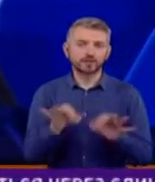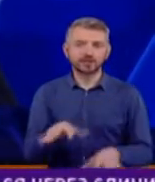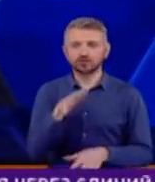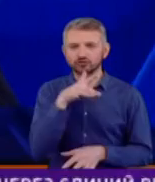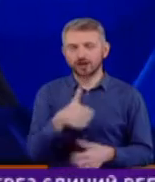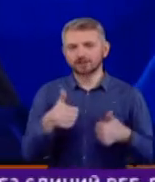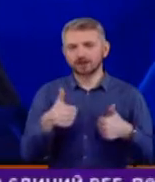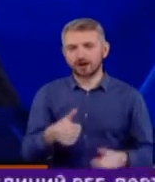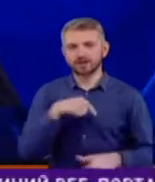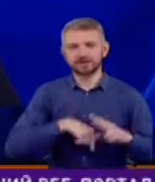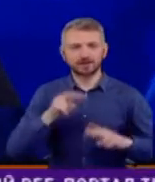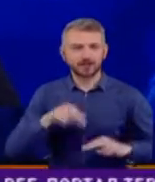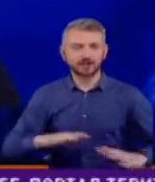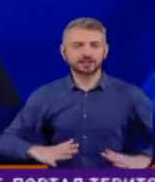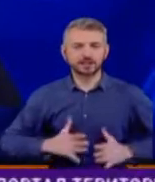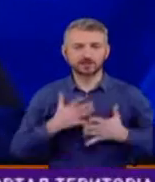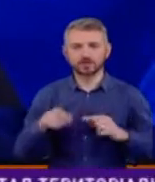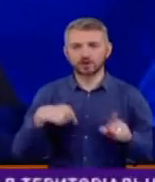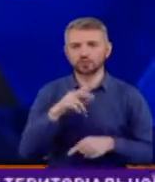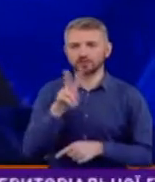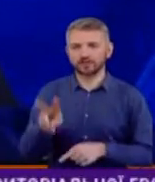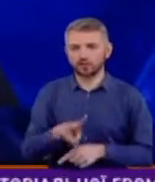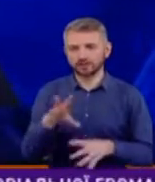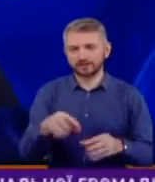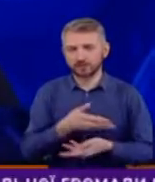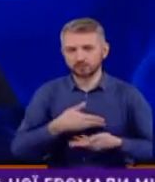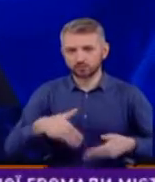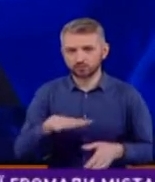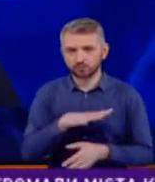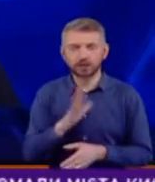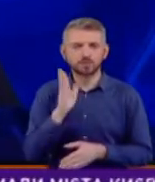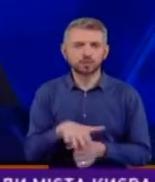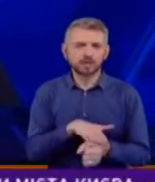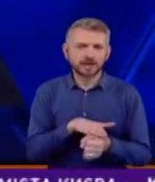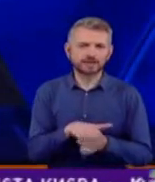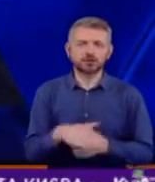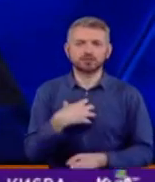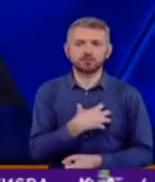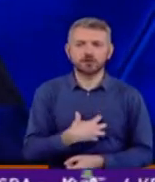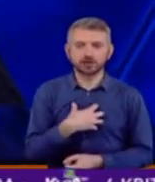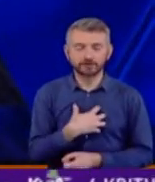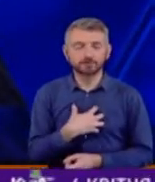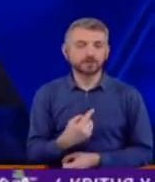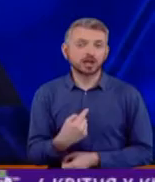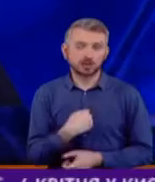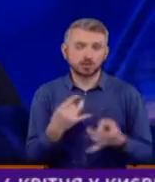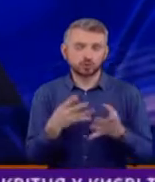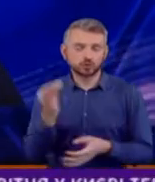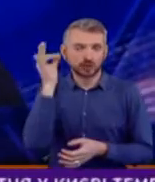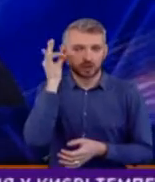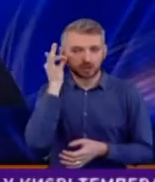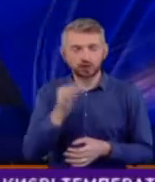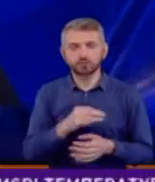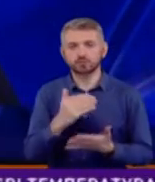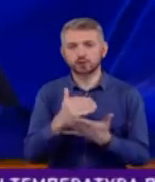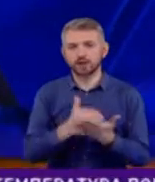натхнення з нами провести наступні дві години. Вони, як завжди, будуть насичені, вони, як завжди, будуть важливими. Я, між іншим, просто нагадаю, що проєкт